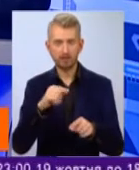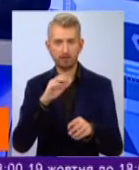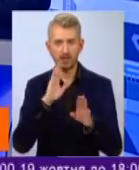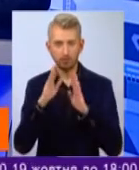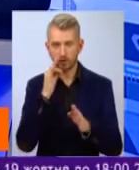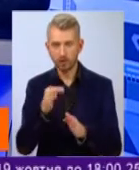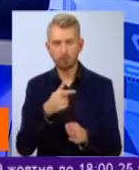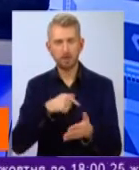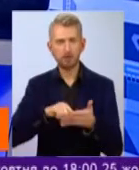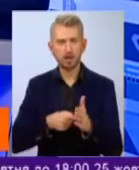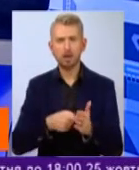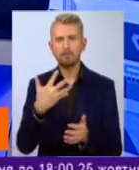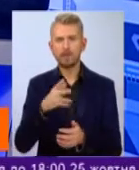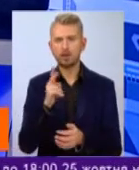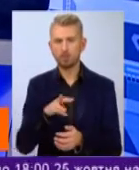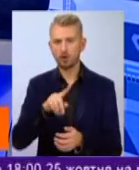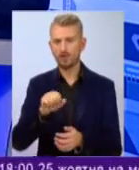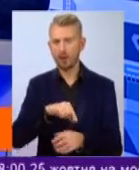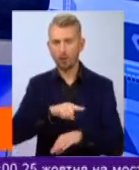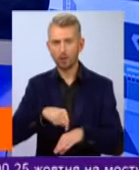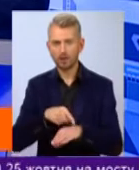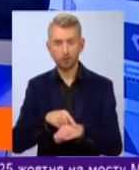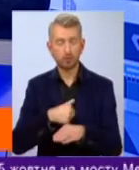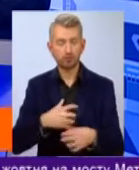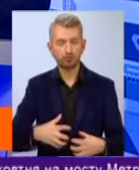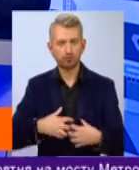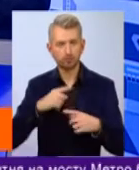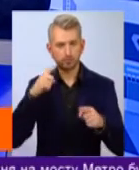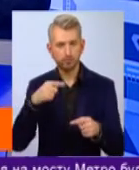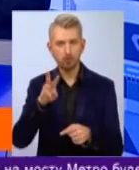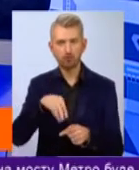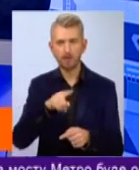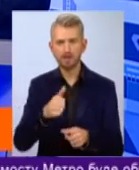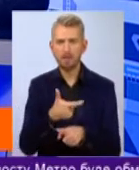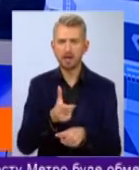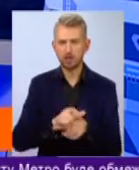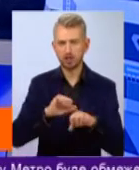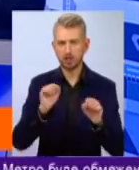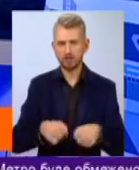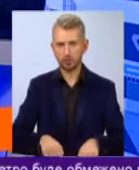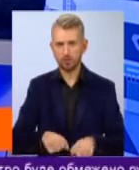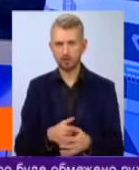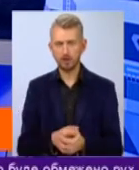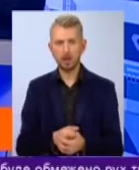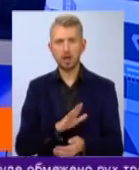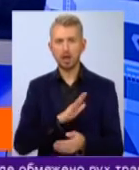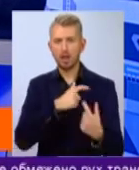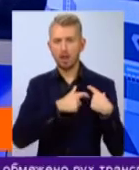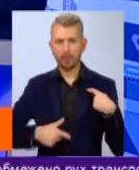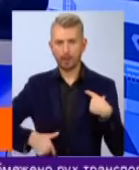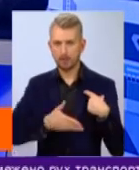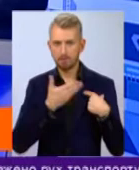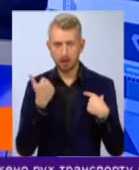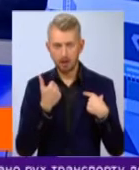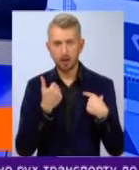наполягаємо 50 км за годину і драконівські штрафи за перевищення швидкісного режиму. Непристебнуті паски безпеки